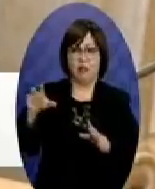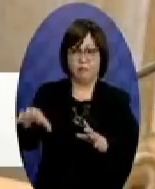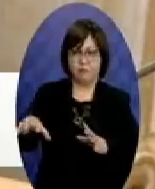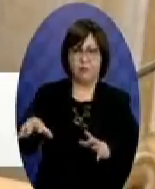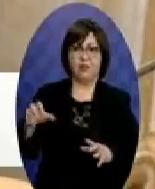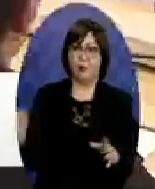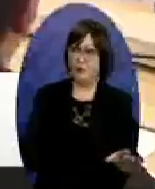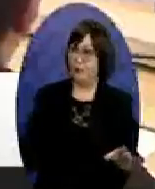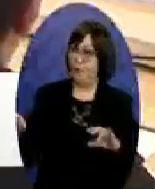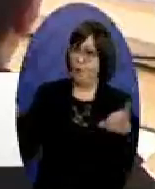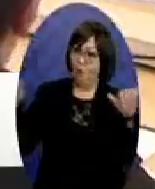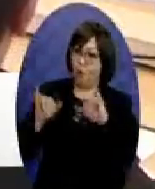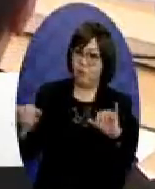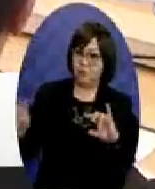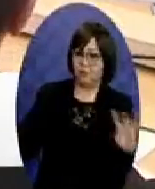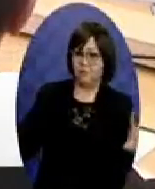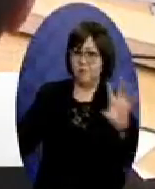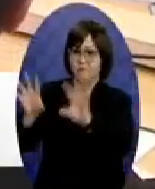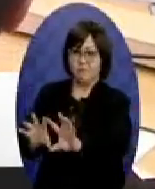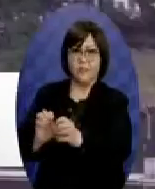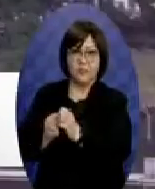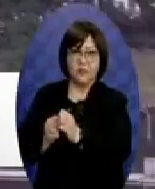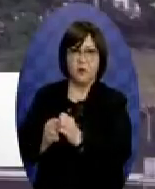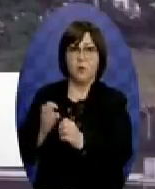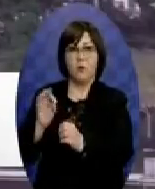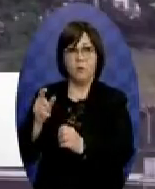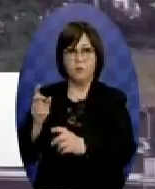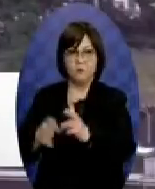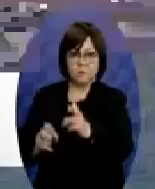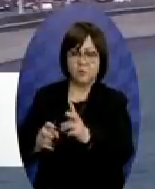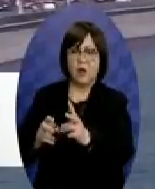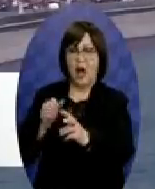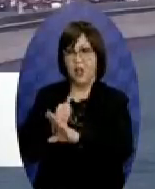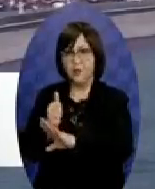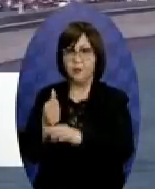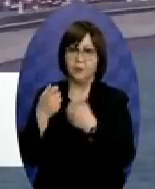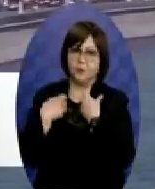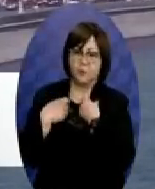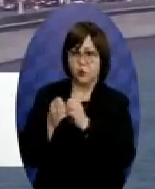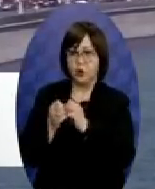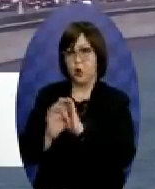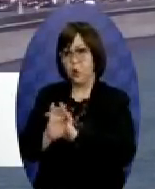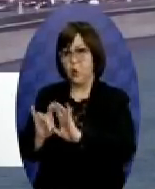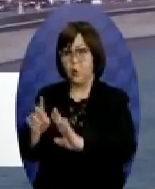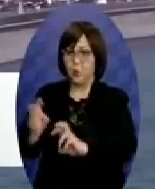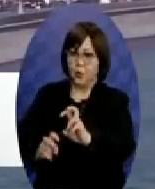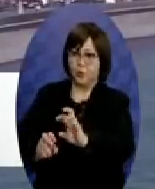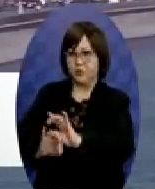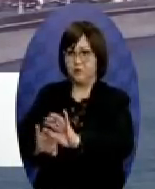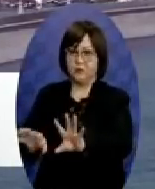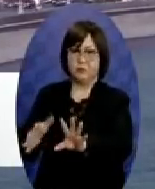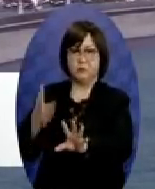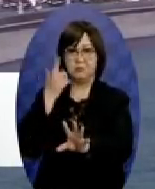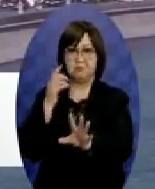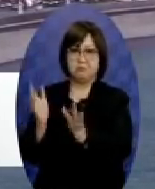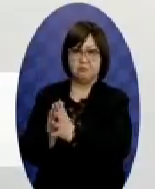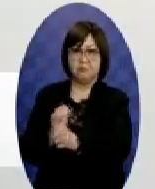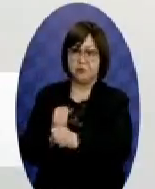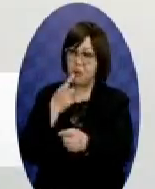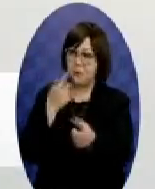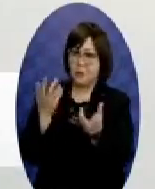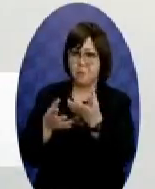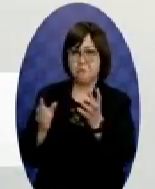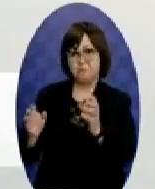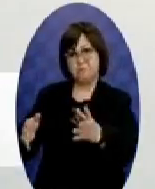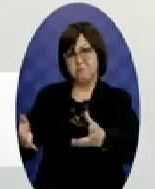суурь байгуулах, за аялал жуулчлал, хог боловсруулах үйлдвэр байгуулах асуудал яригдж байгаа юм аа. За мэдээж хэрэг хоёр орон хооронд